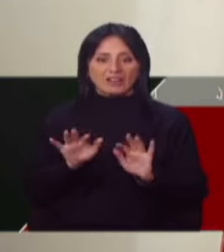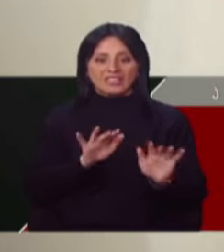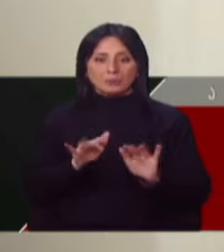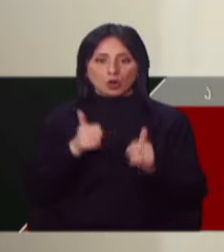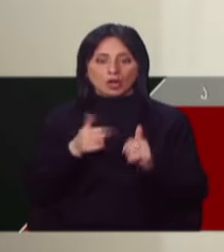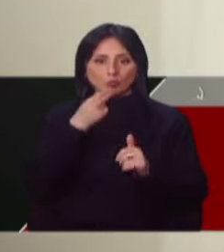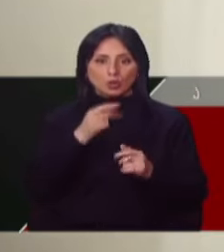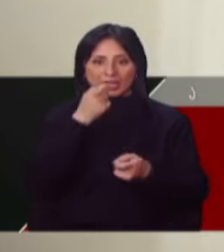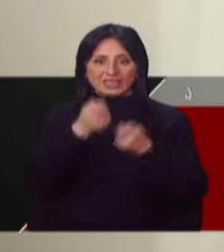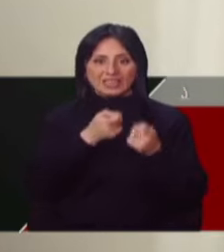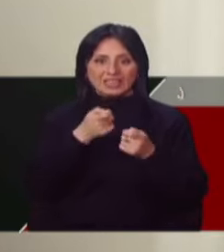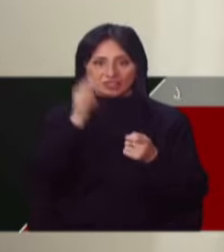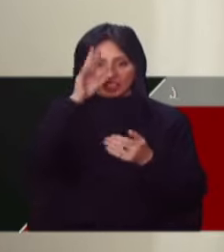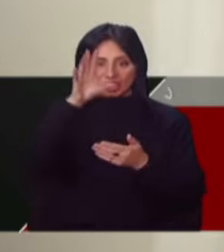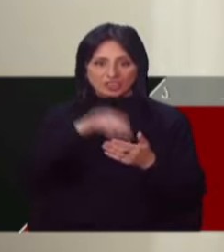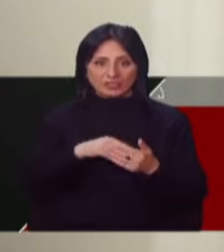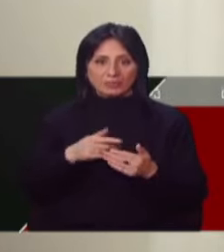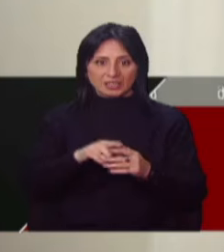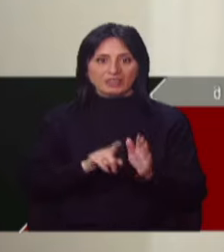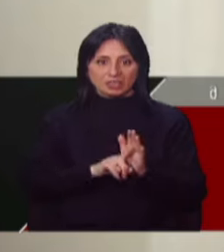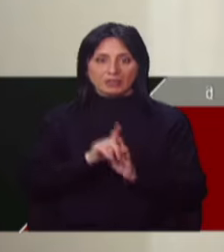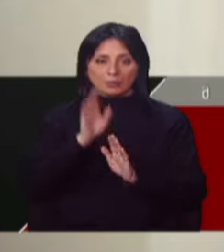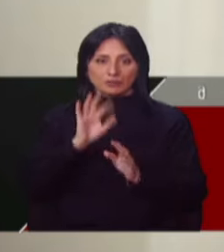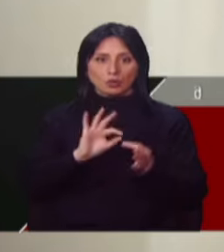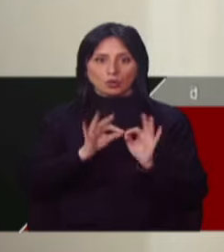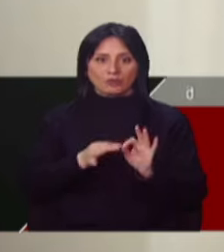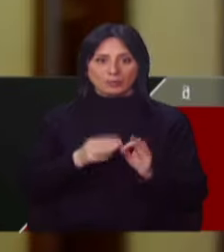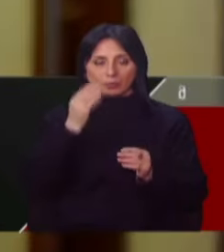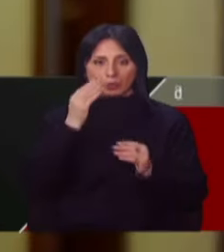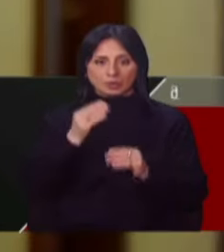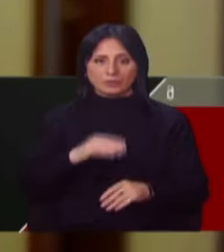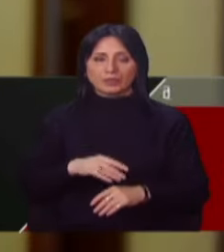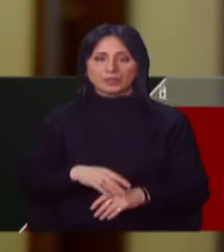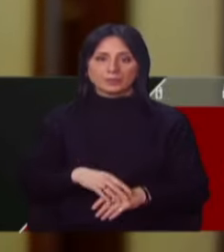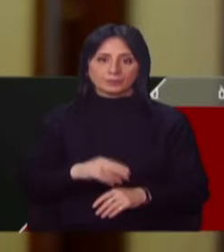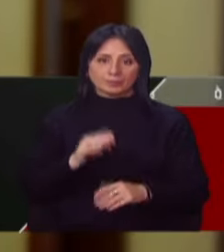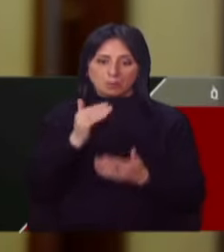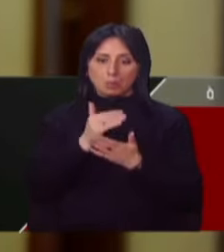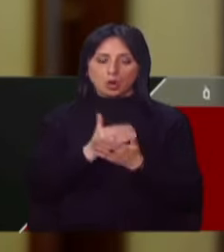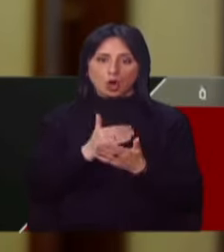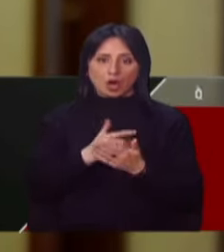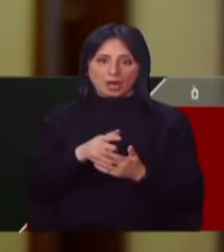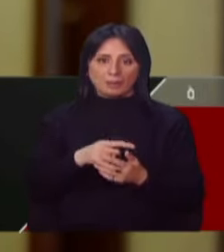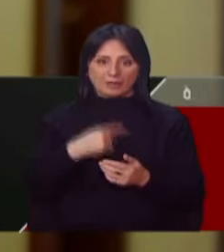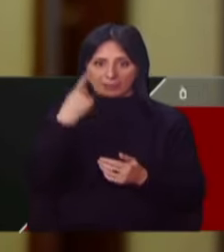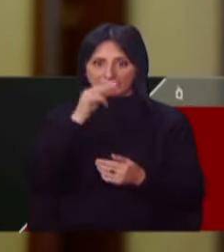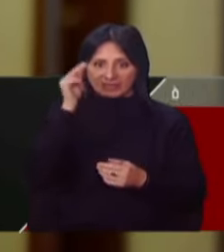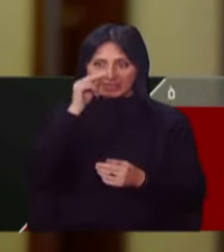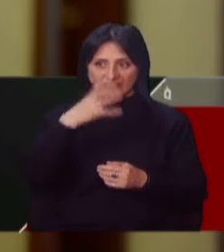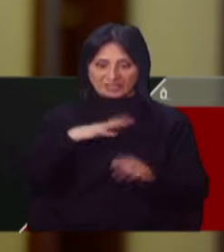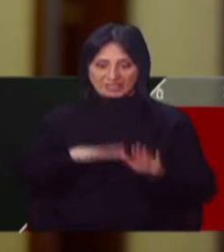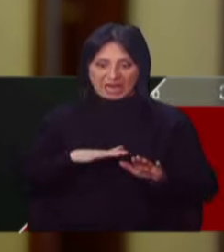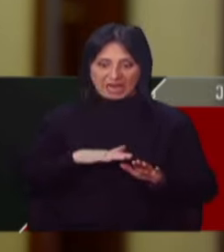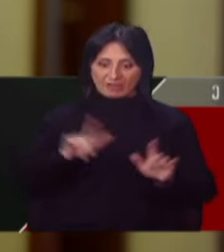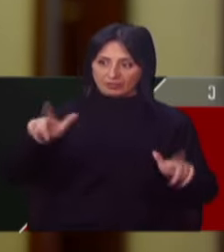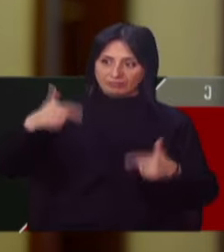მოქნილობა, თუმცა დეტალები უნდა შევისწავლოთ მანამ სანამ ჩვენ გვექნება კონკრეტული პოზიცია. საგანმანათლებლო პროგრამა, რომელზეც პირი ისწავლის